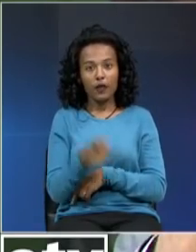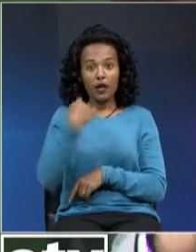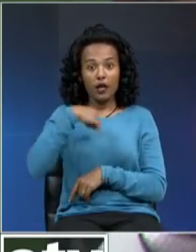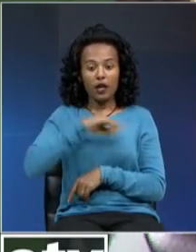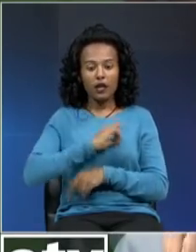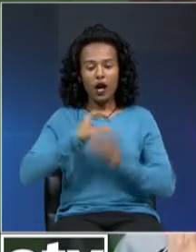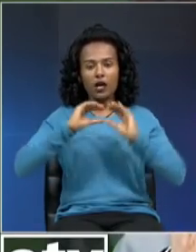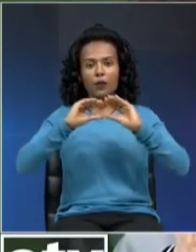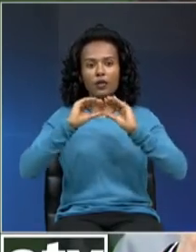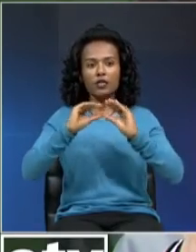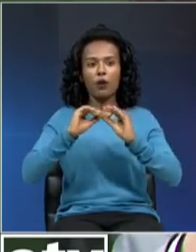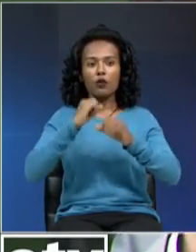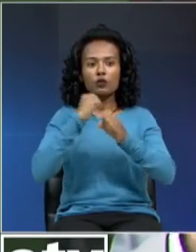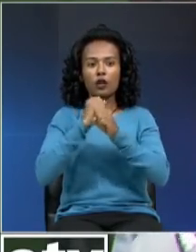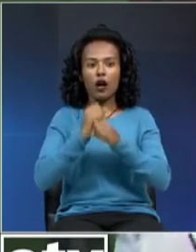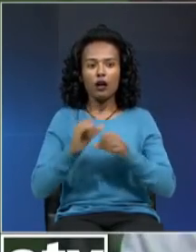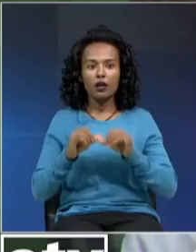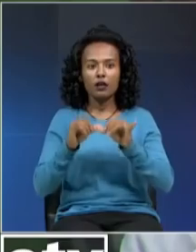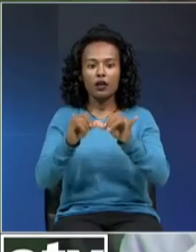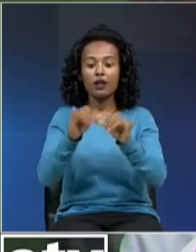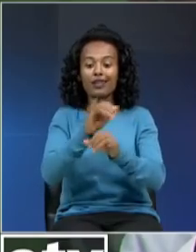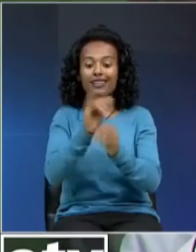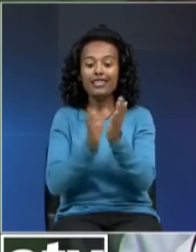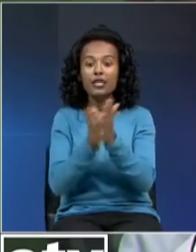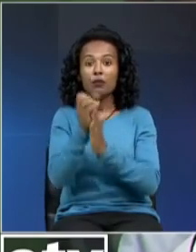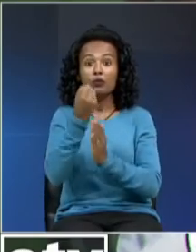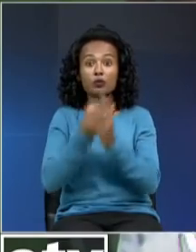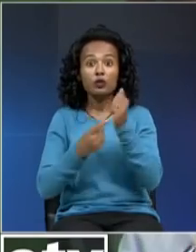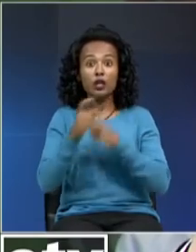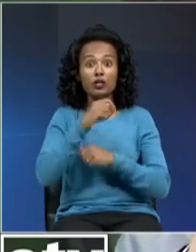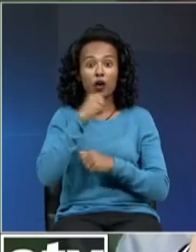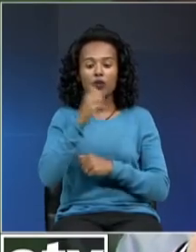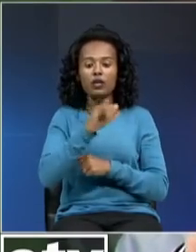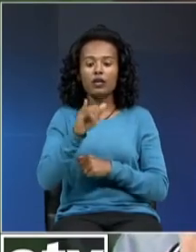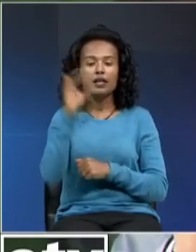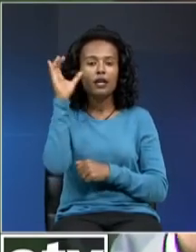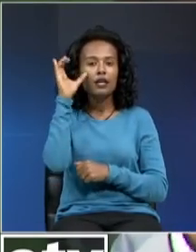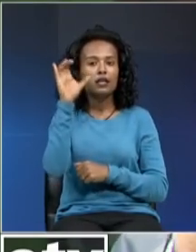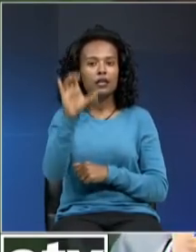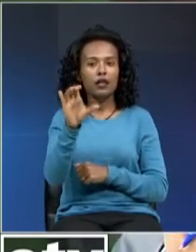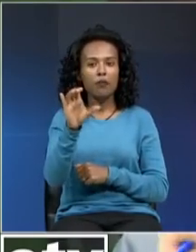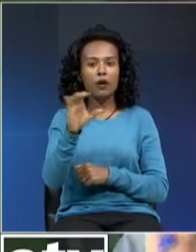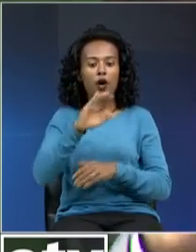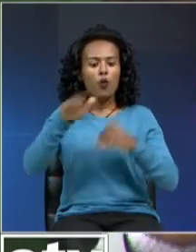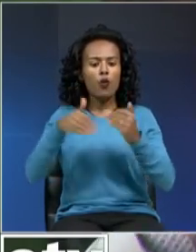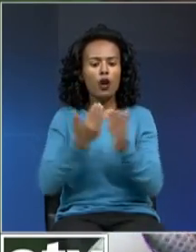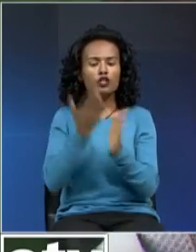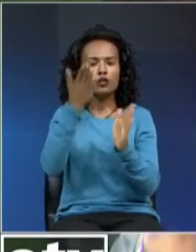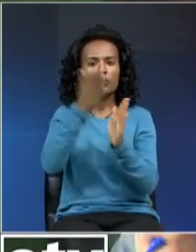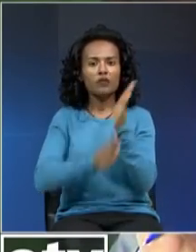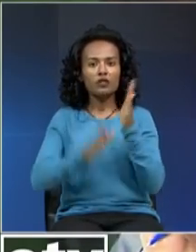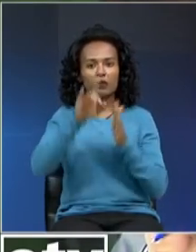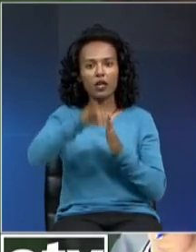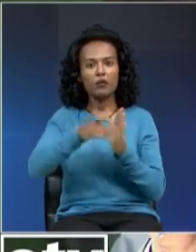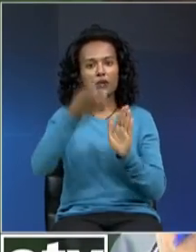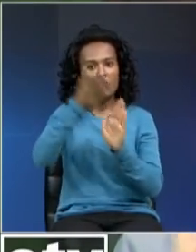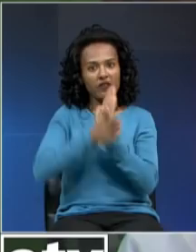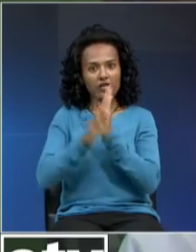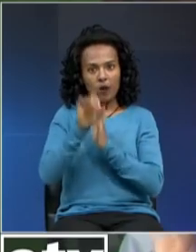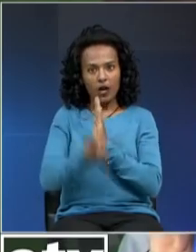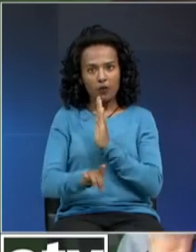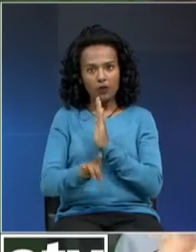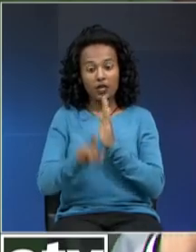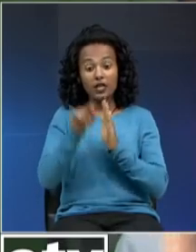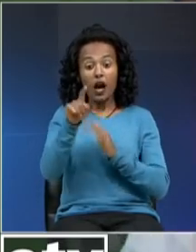እኛም የማስተማሩን ስራ እንቀጥላለን። እንደ መብት ብቻም ሳይሆን እንደ ግዴታም ሁላችንም መፈጸም አለብን።